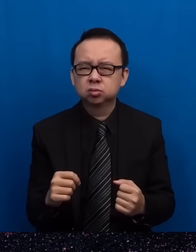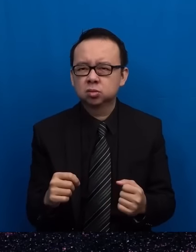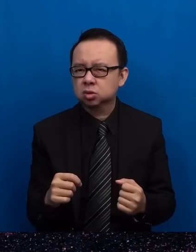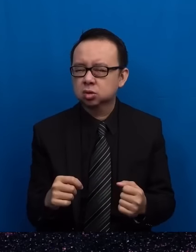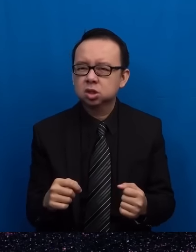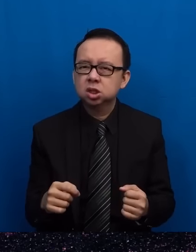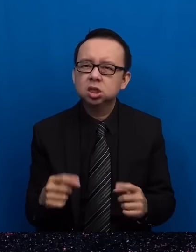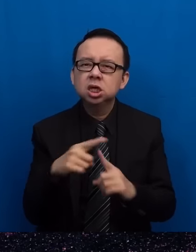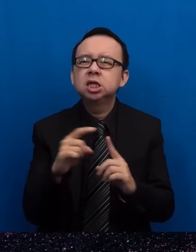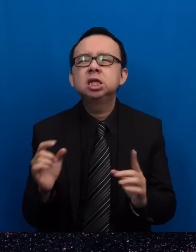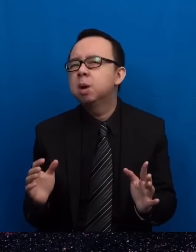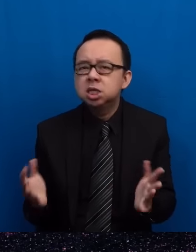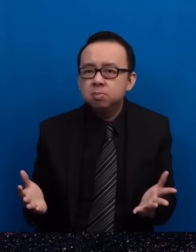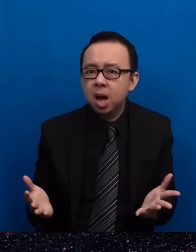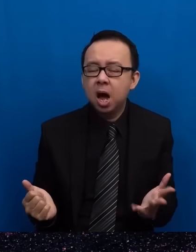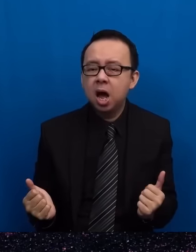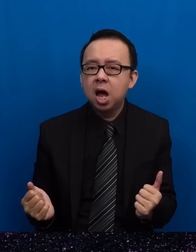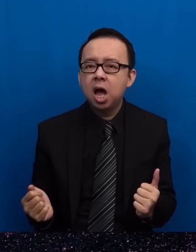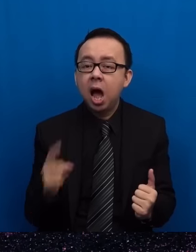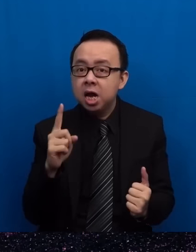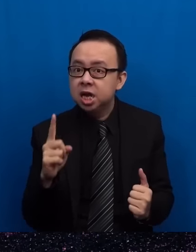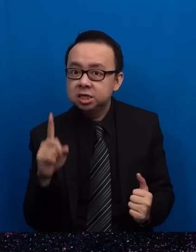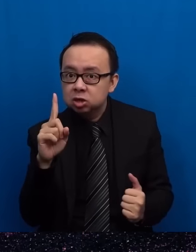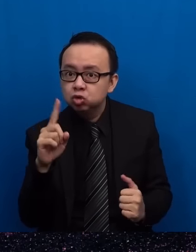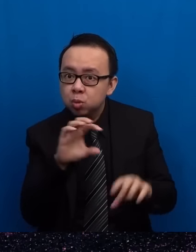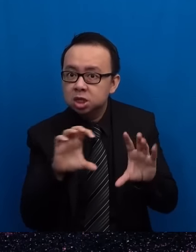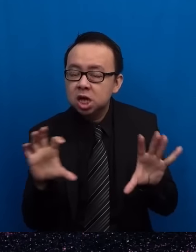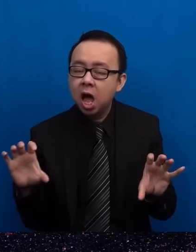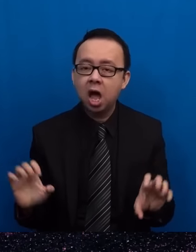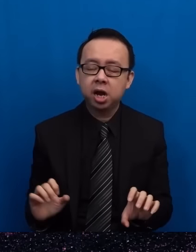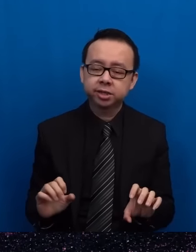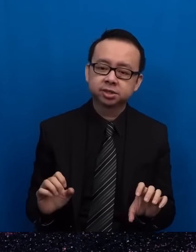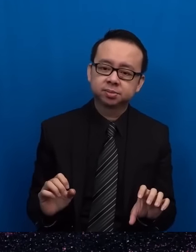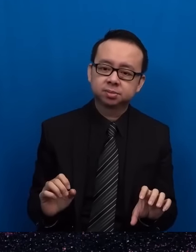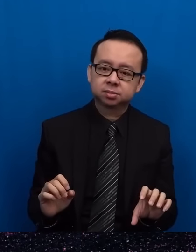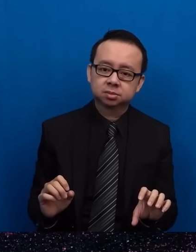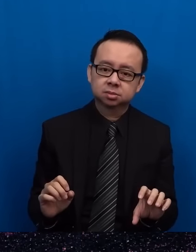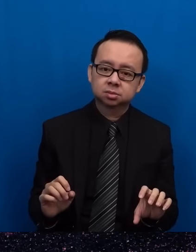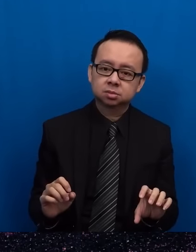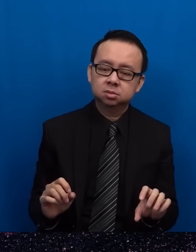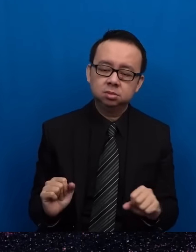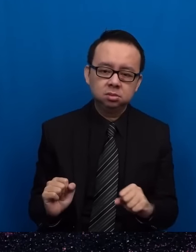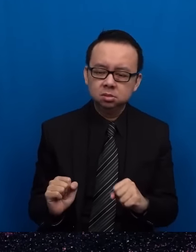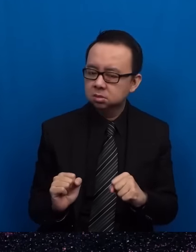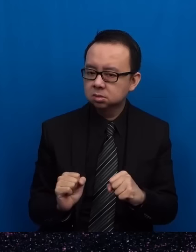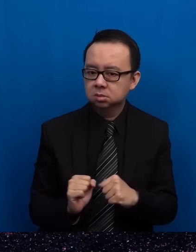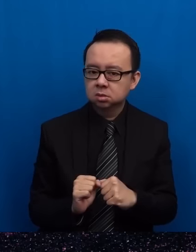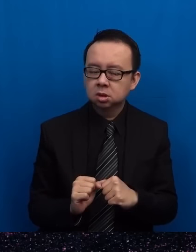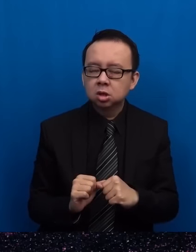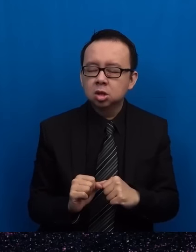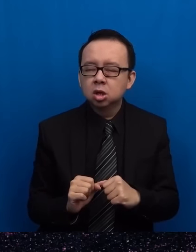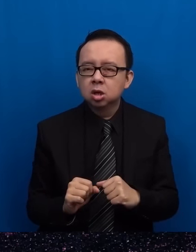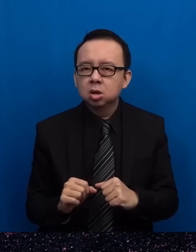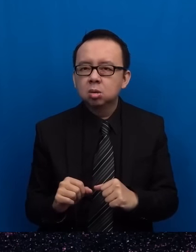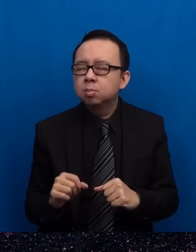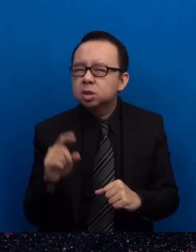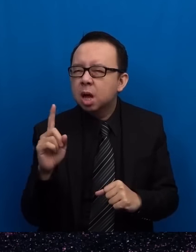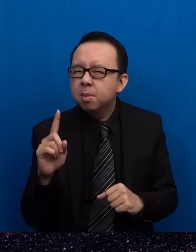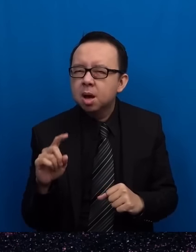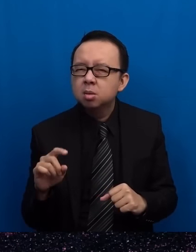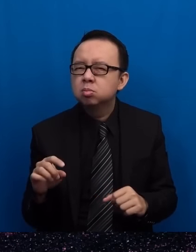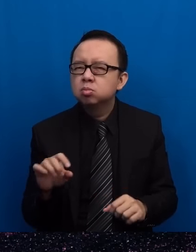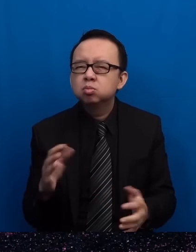sebuah proyek. Tiba-tiba ada sebuah permintaan, dimulai dengan membantu orang, lama-lama itu jadi pekerjaan. Aneh